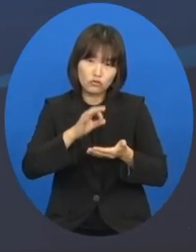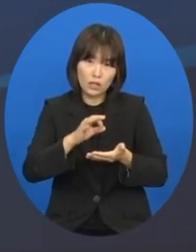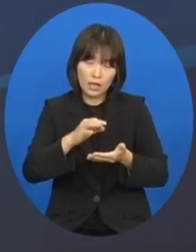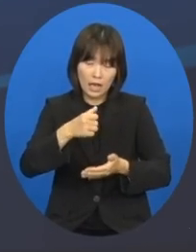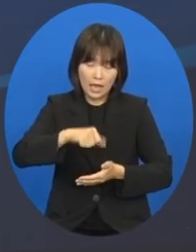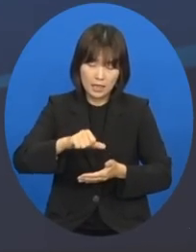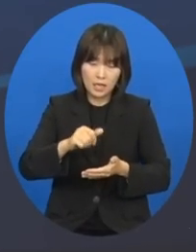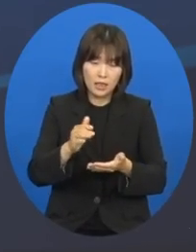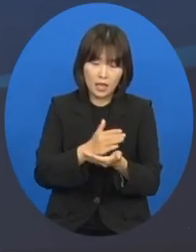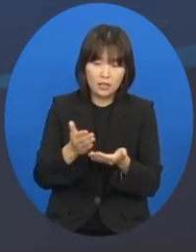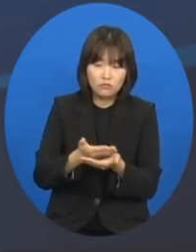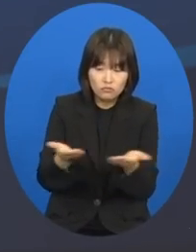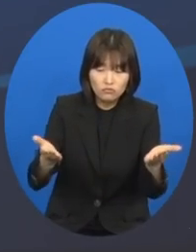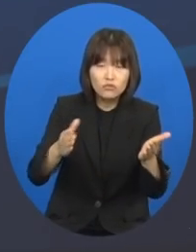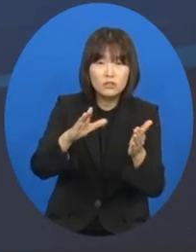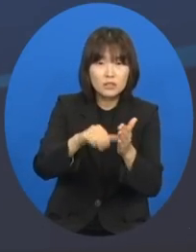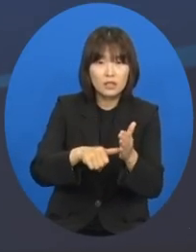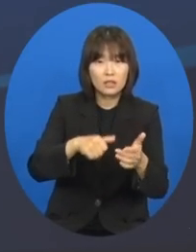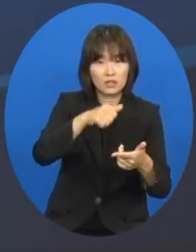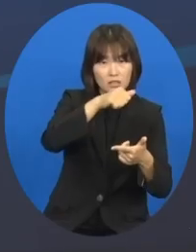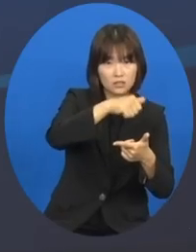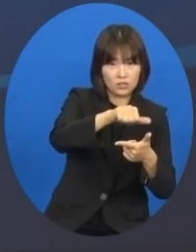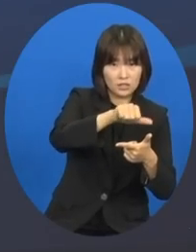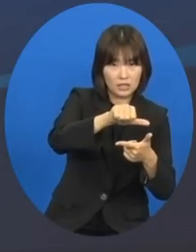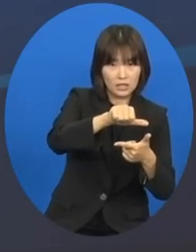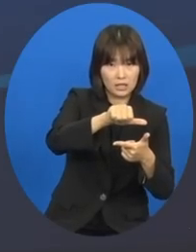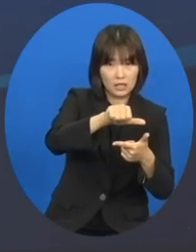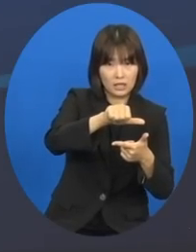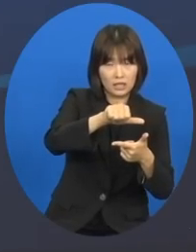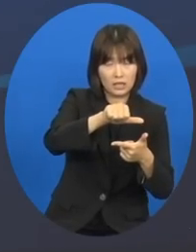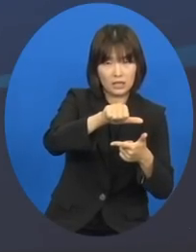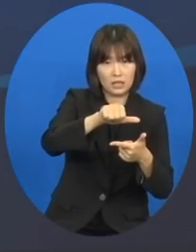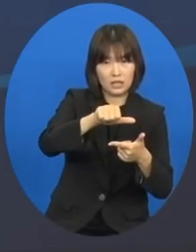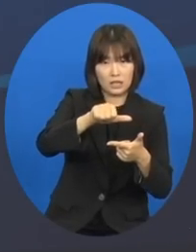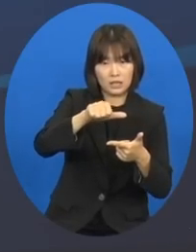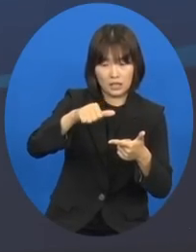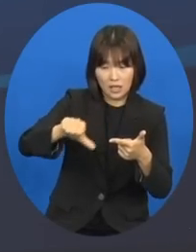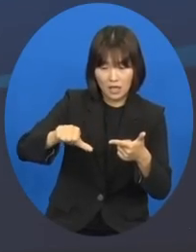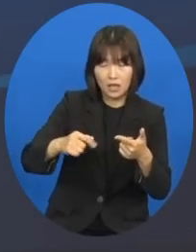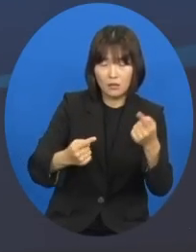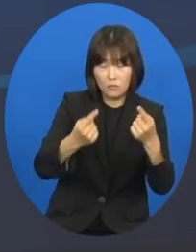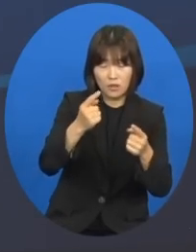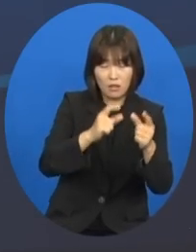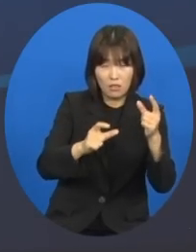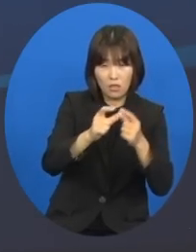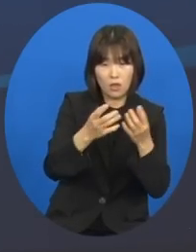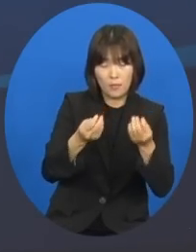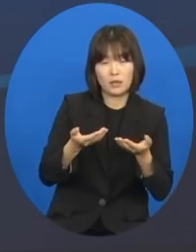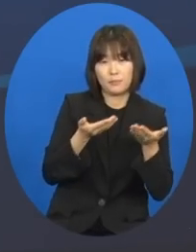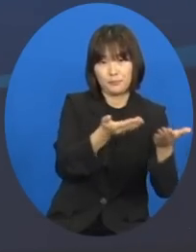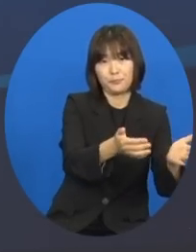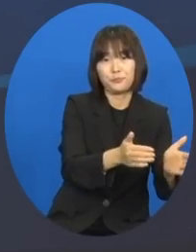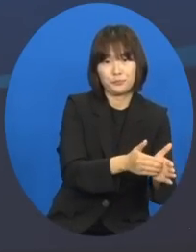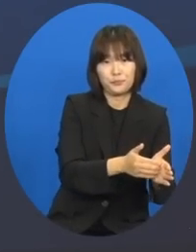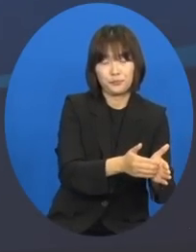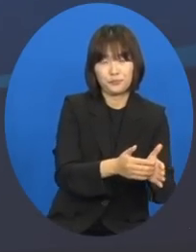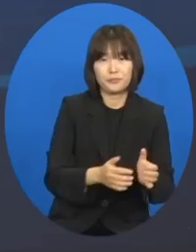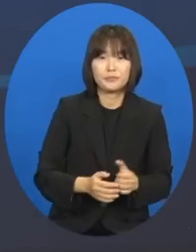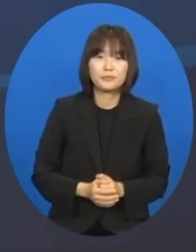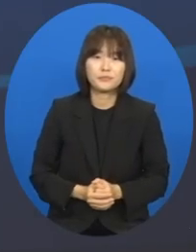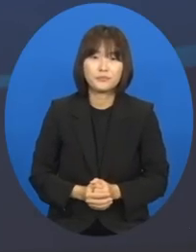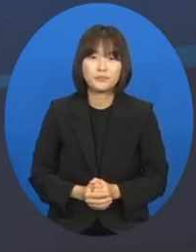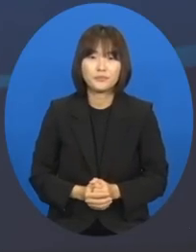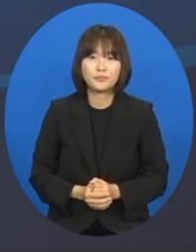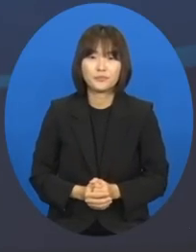때 첫째가 나머지 아들들보다 항상 갑절을 받았어요 그래서 엘리사가 이제 갑절에 영감이란